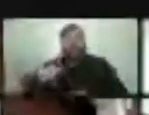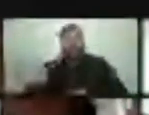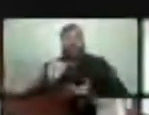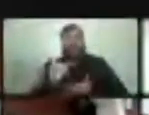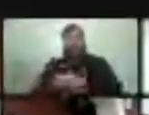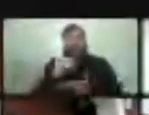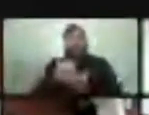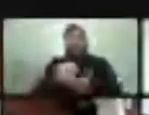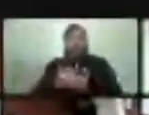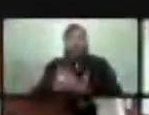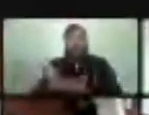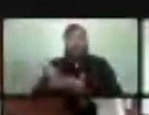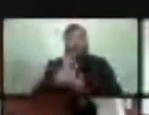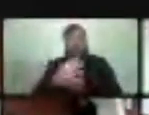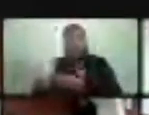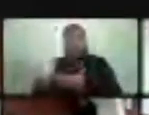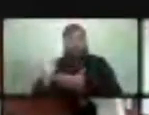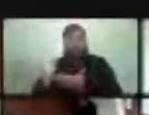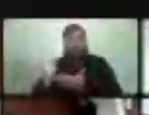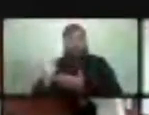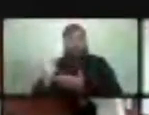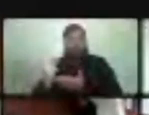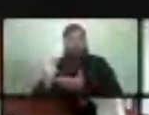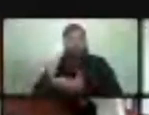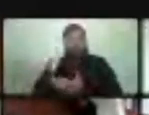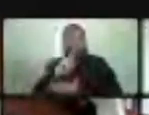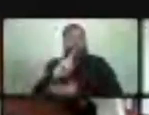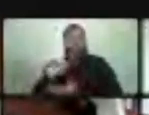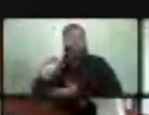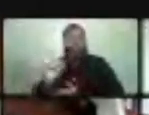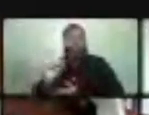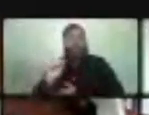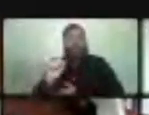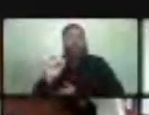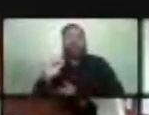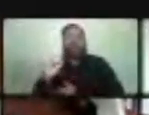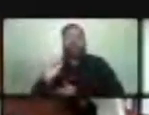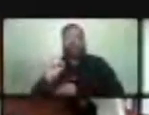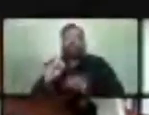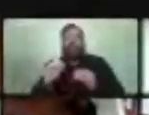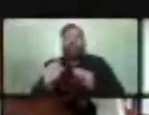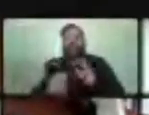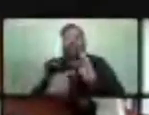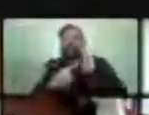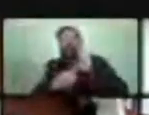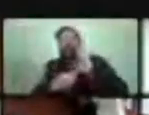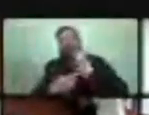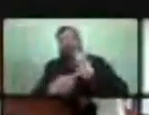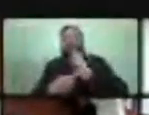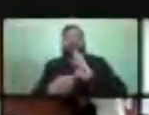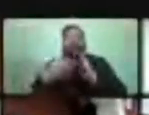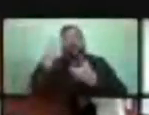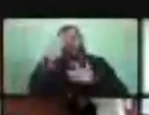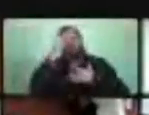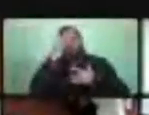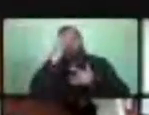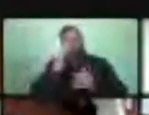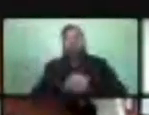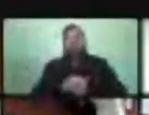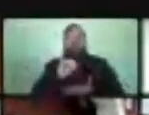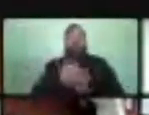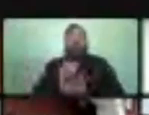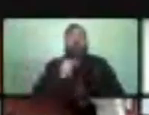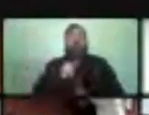waliondoa ufadhili wao Juni mwaka 2022, na kwa hivyo hatukuweza kuendelea na upimaji huu wa